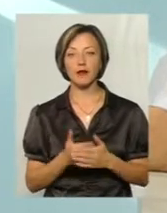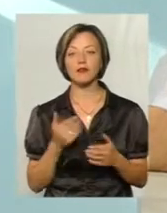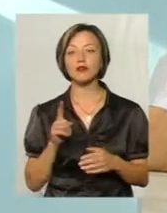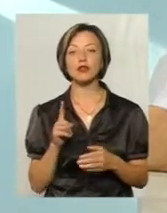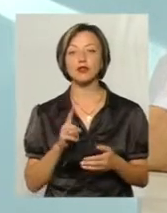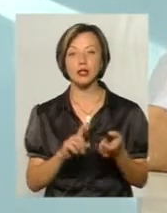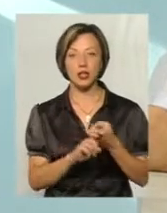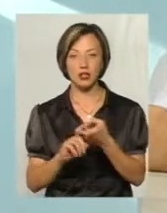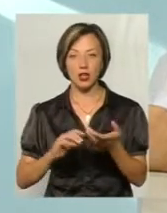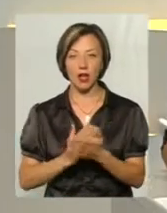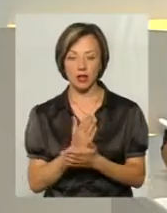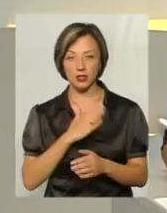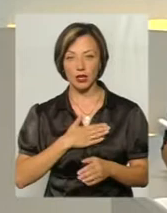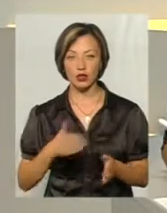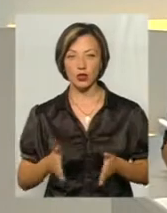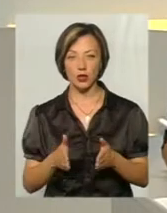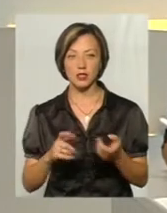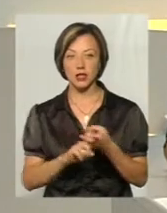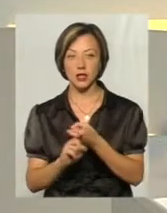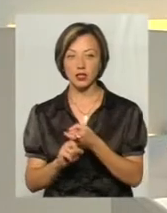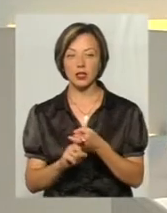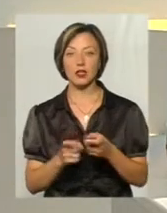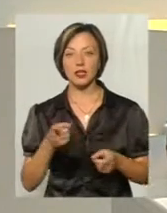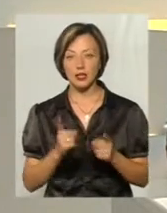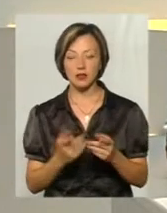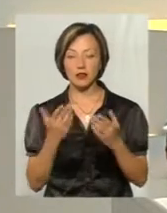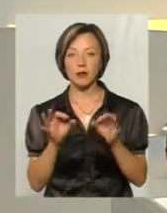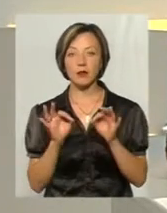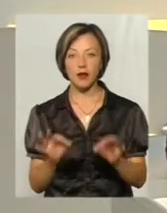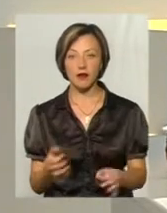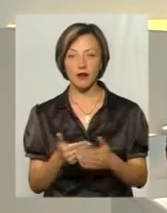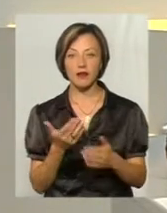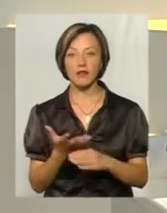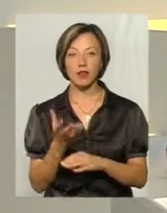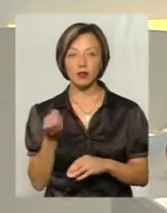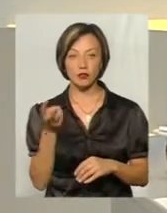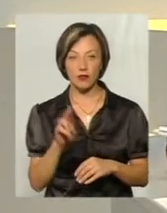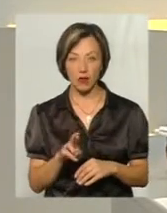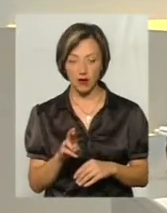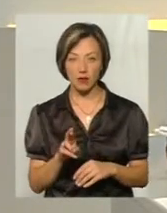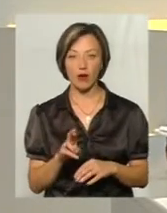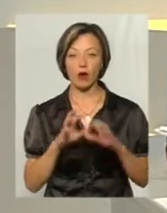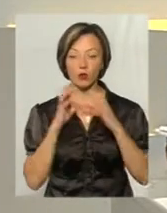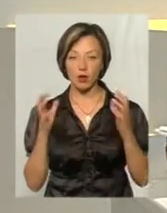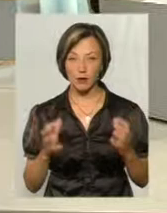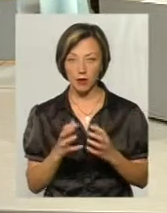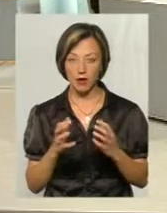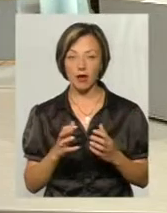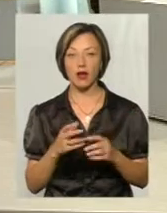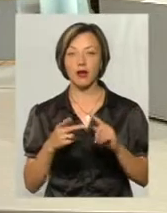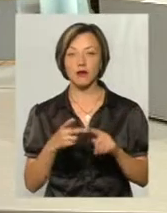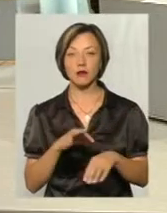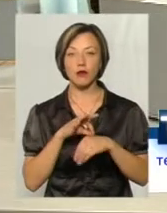залежить якість наших доріг тоді? Якість наших доріг залежить, дійсно, ви праві, від фінансування експлуатаційного утримання. Далі,